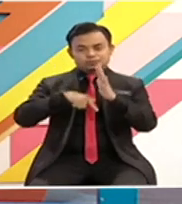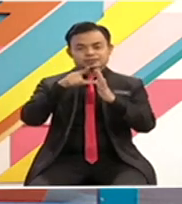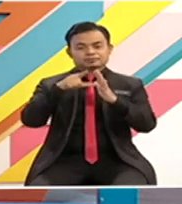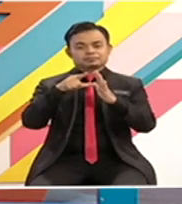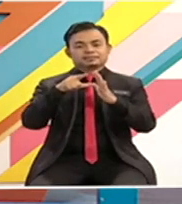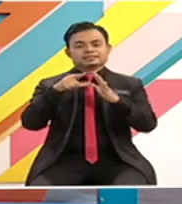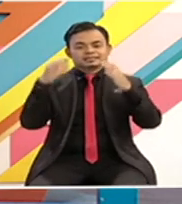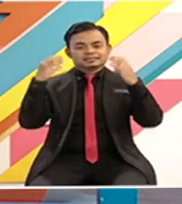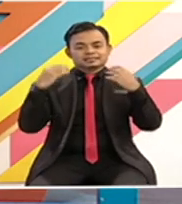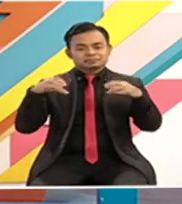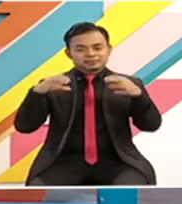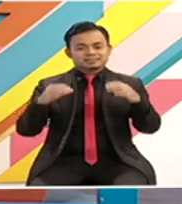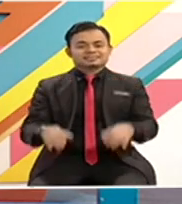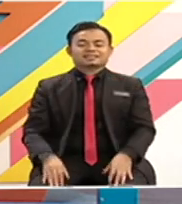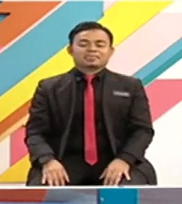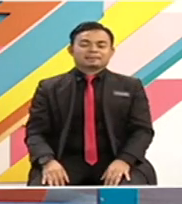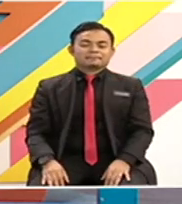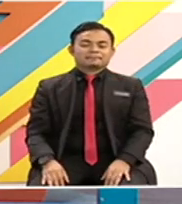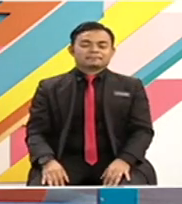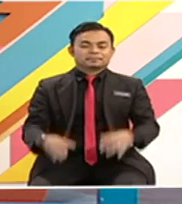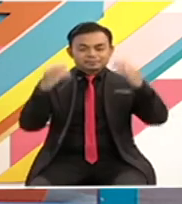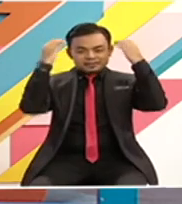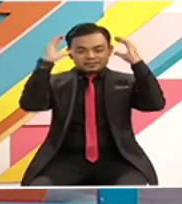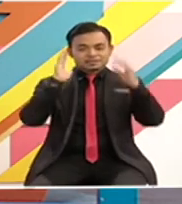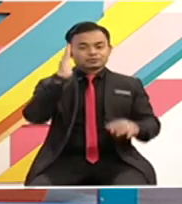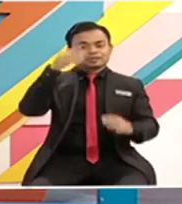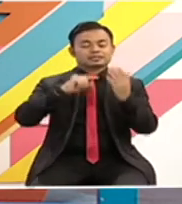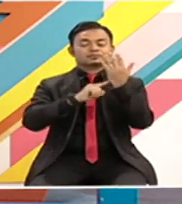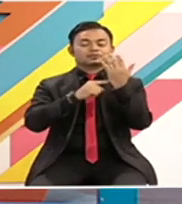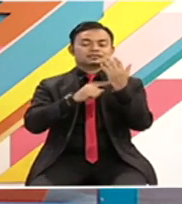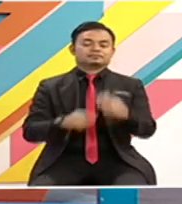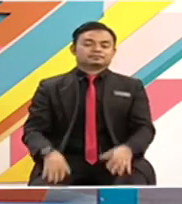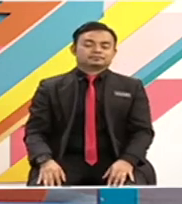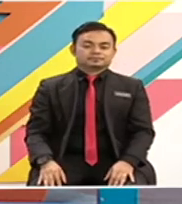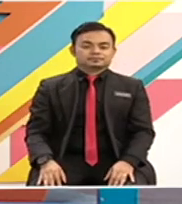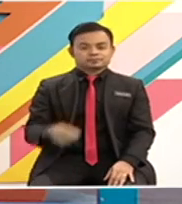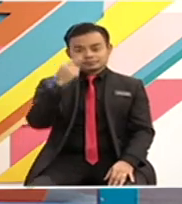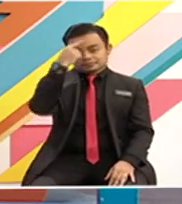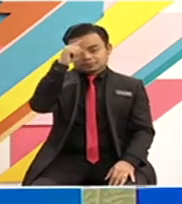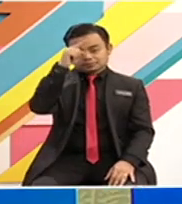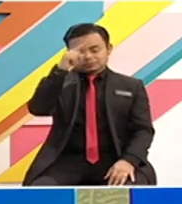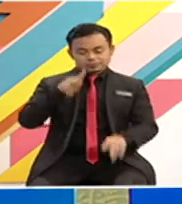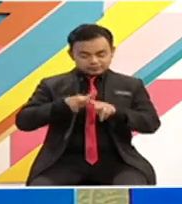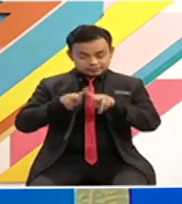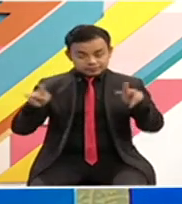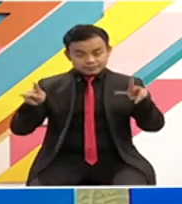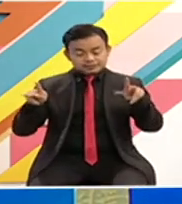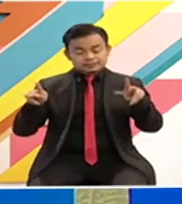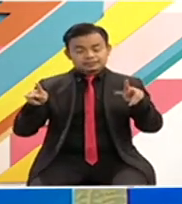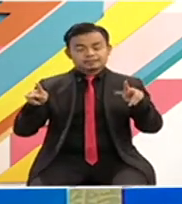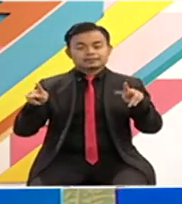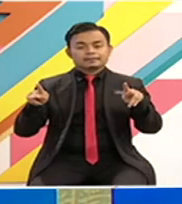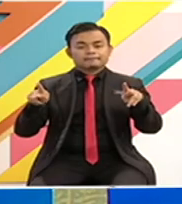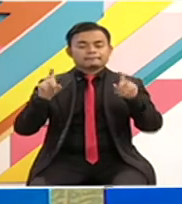alright boleh mulkhan dulu pakai untuk kenkez ini kita perlu letak kawannya